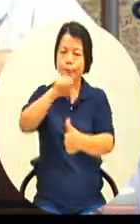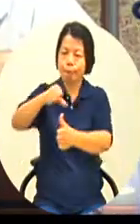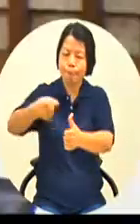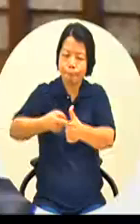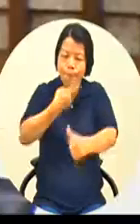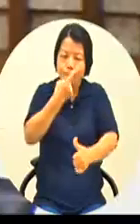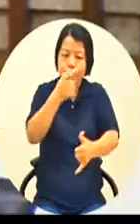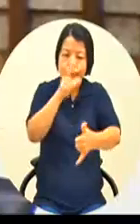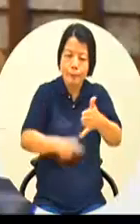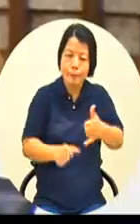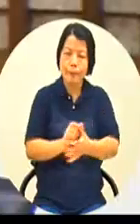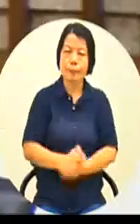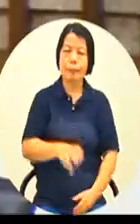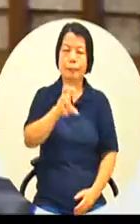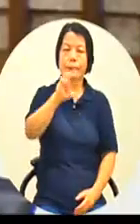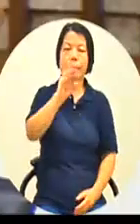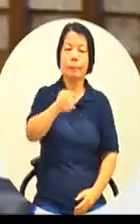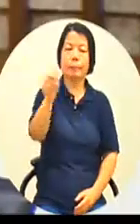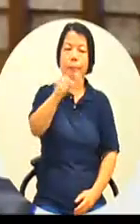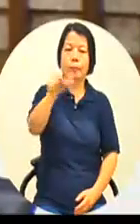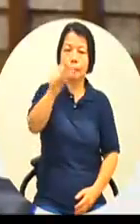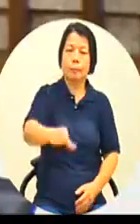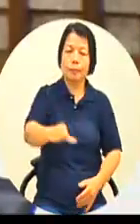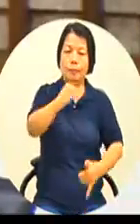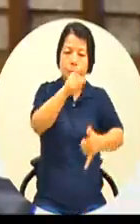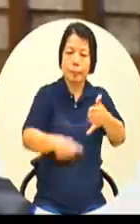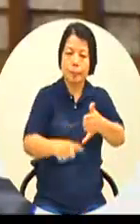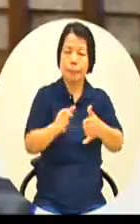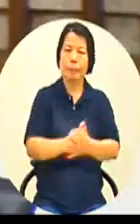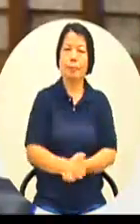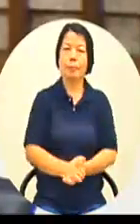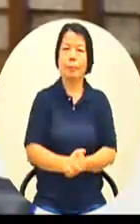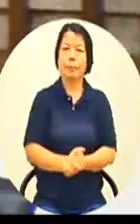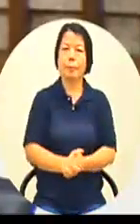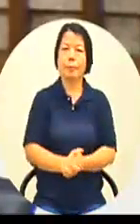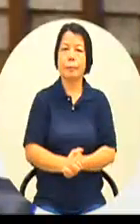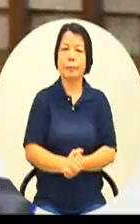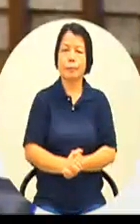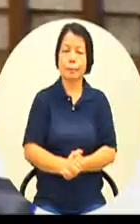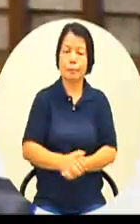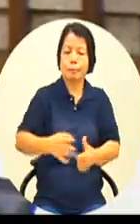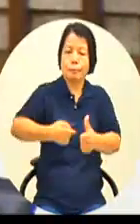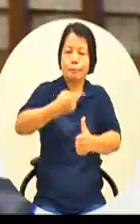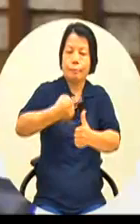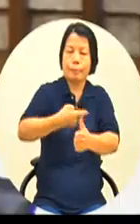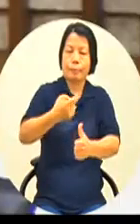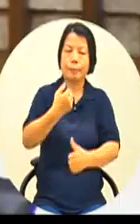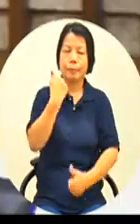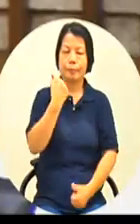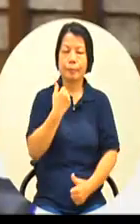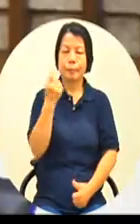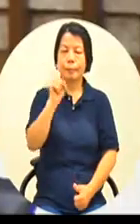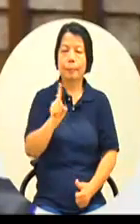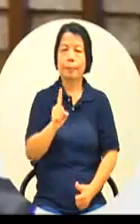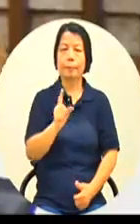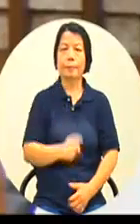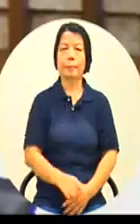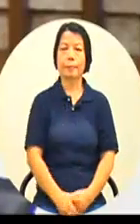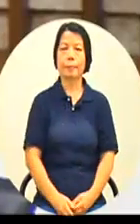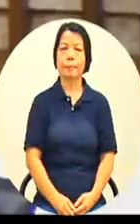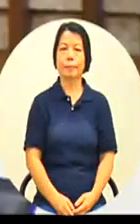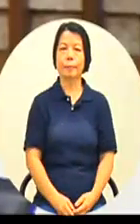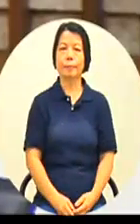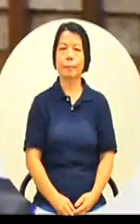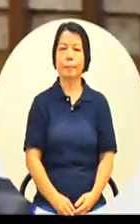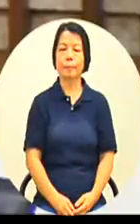就是讲85000件内底统管的，开单冠军的 No.1 的啦。叫我第一名是